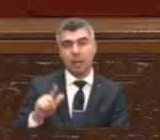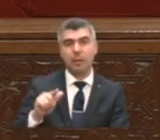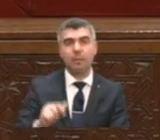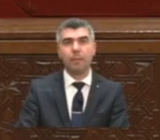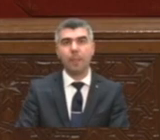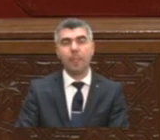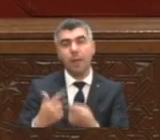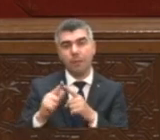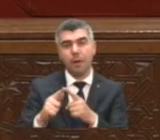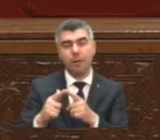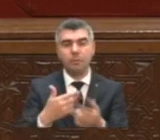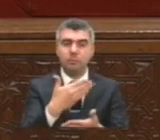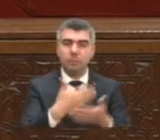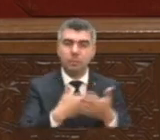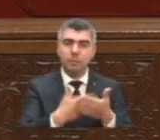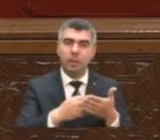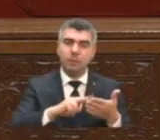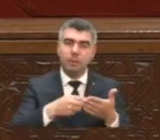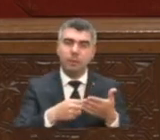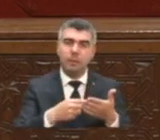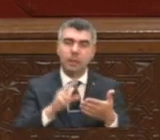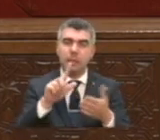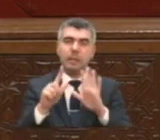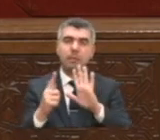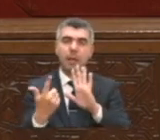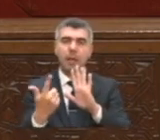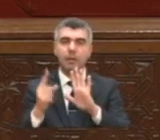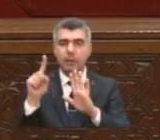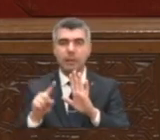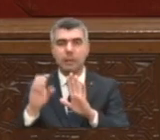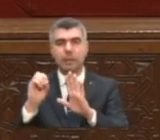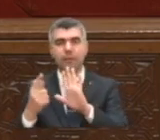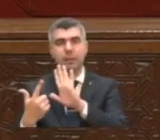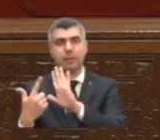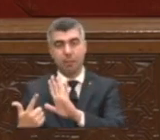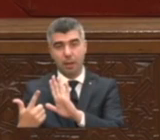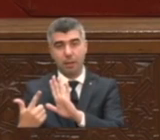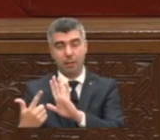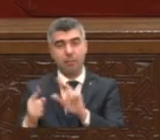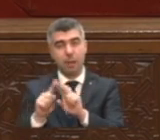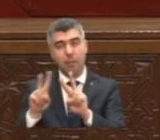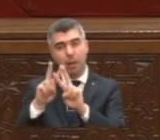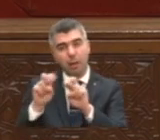كانت واحد الدورية كي تتعرفوا 1707 اللي كانت هي اللي تتجعل